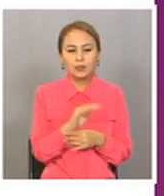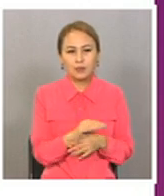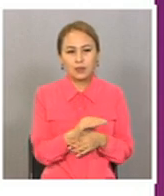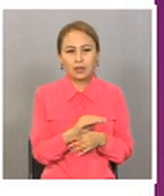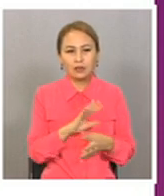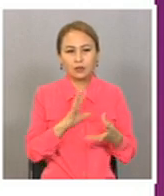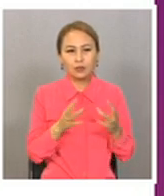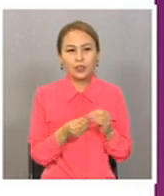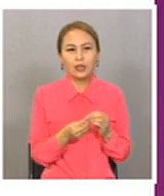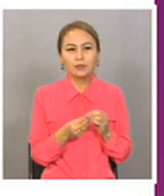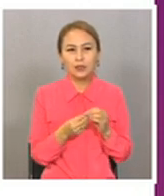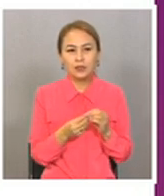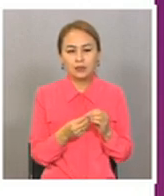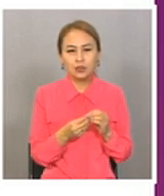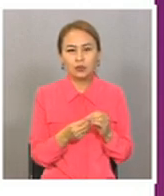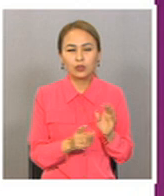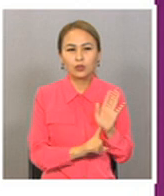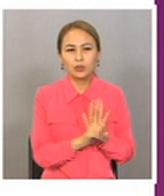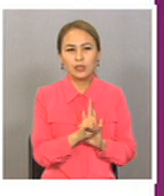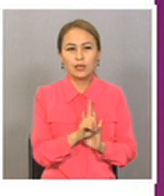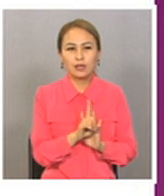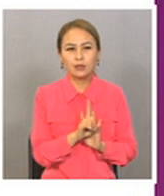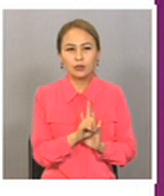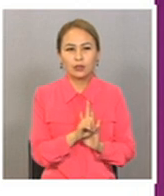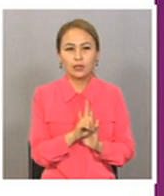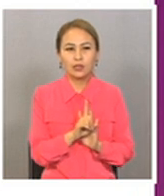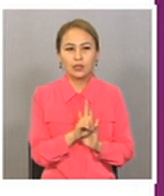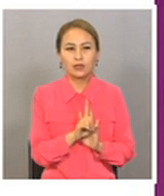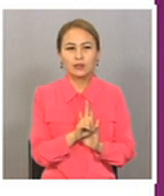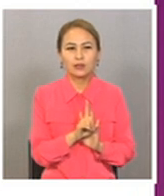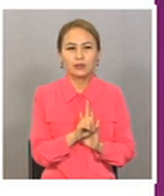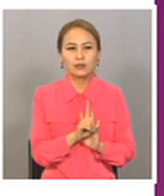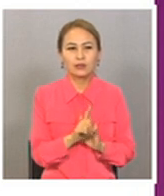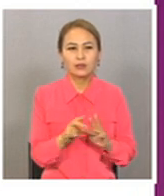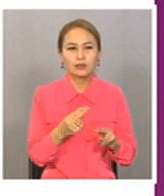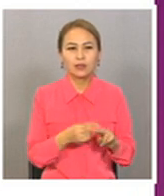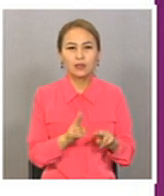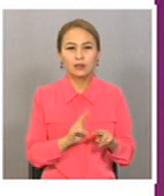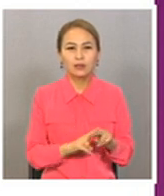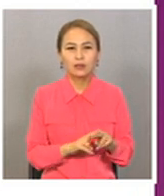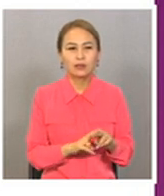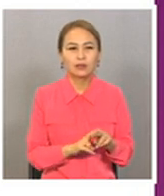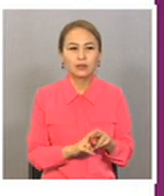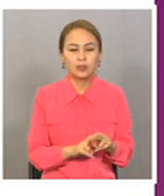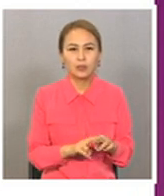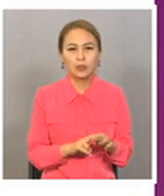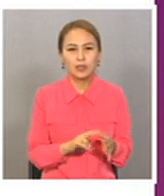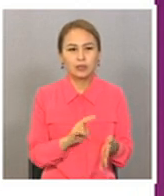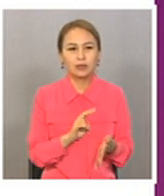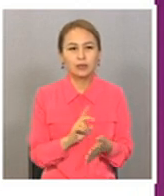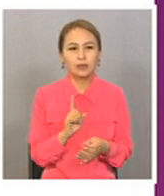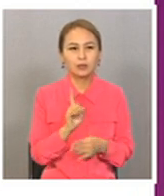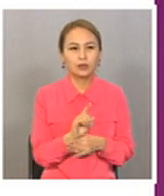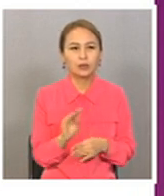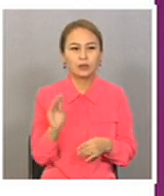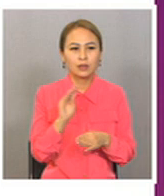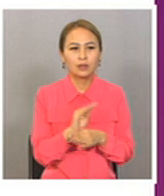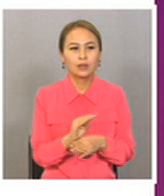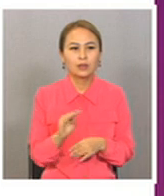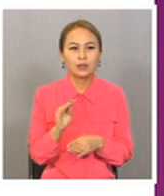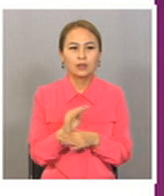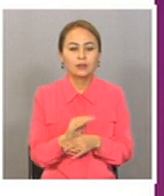бидайдың себебін сұрауы. Үшінші өз көз қарасымызды білдіретін кейіпкер бала бойынша